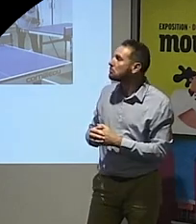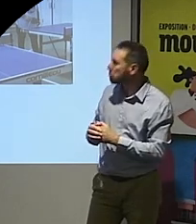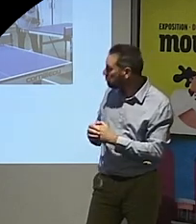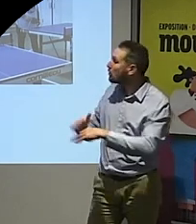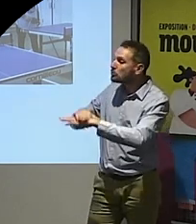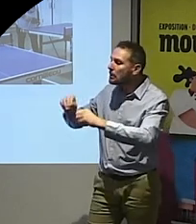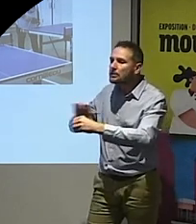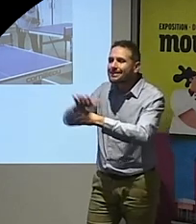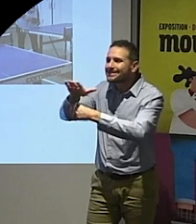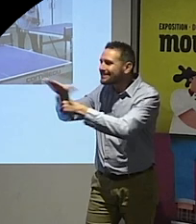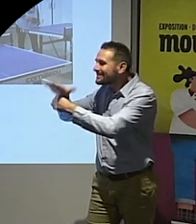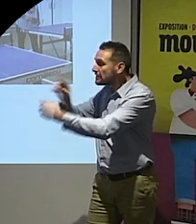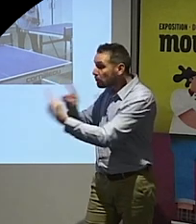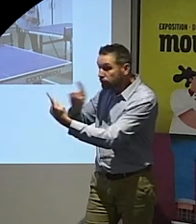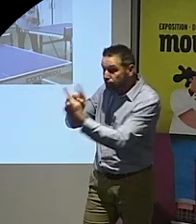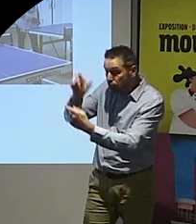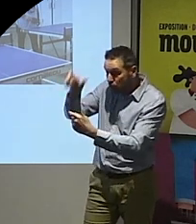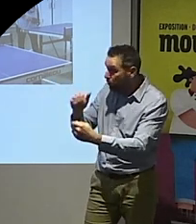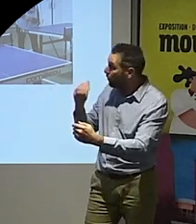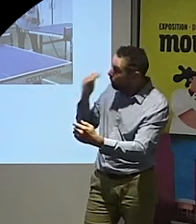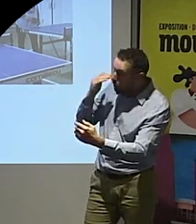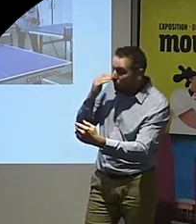connaissances, ça te permet de faire des connaissances? Connaissances.